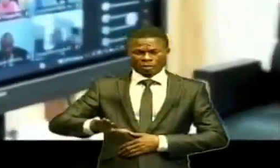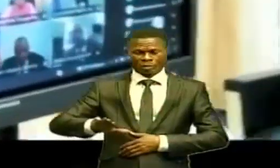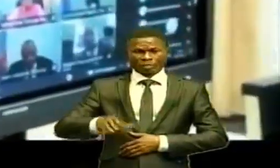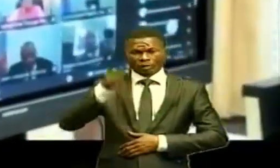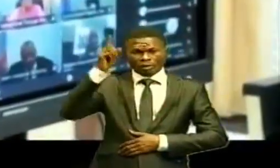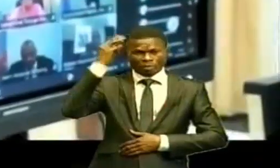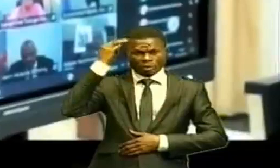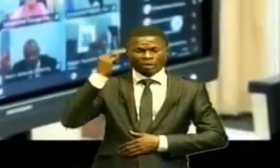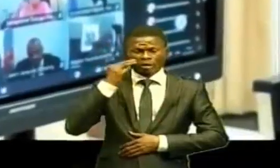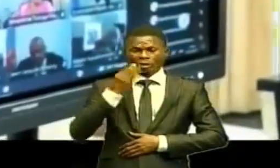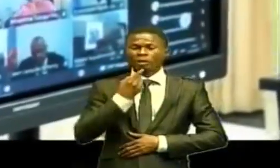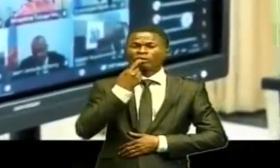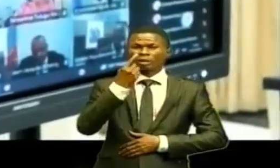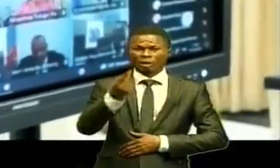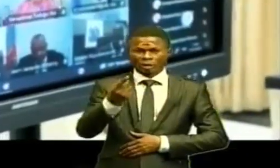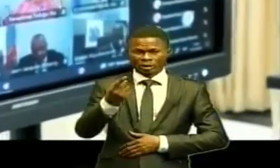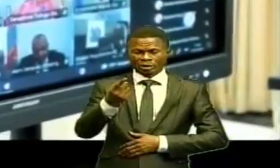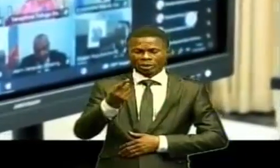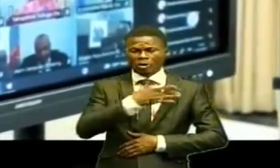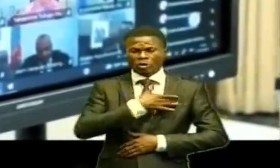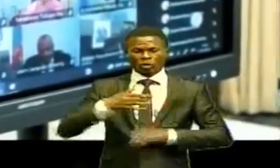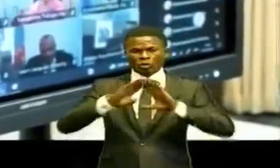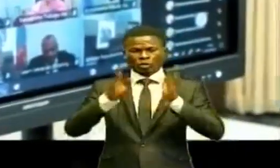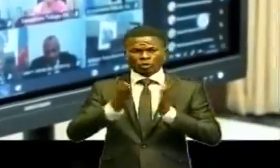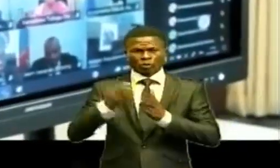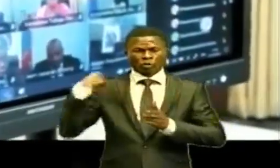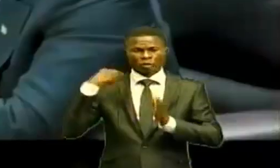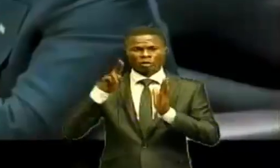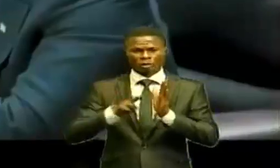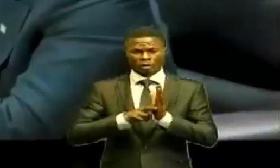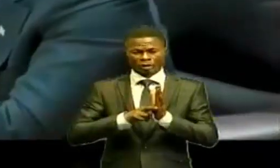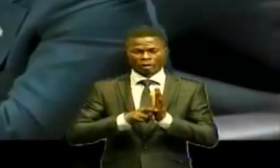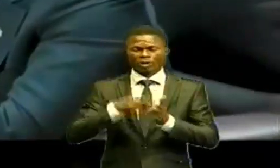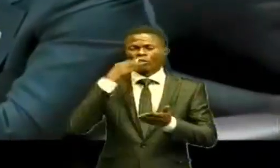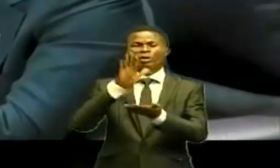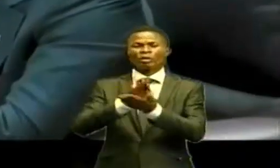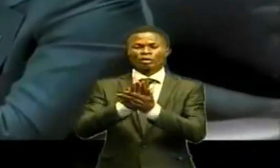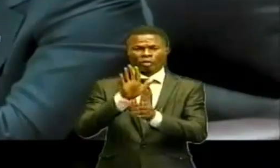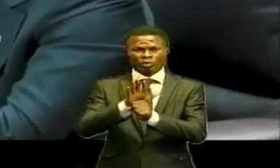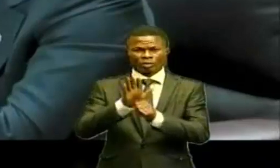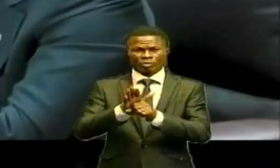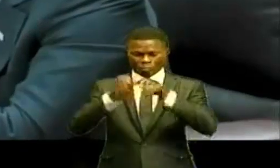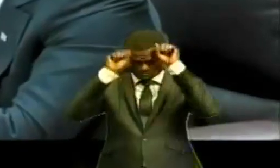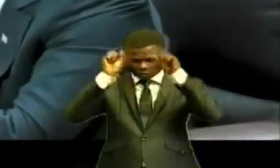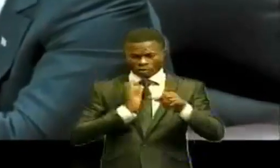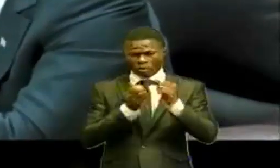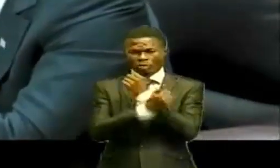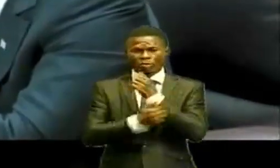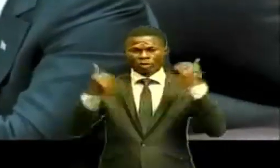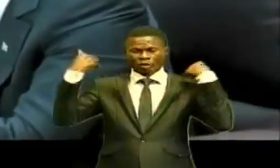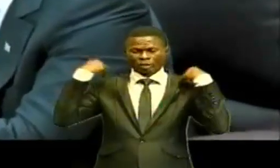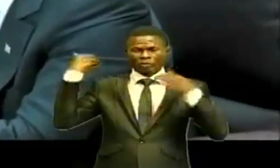Premier ministre a adressé en son nom et au nom de tout son gouvernement des vives félicitations au président de la République, chef de